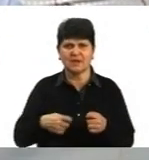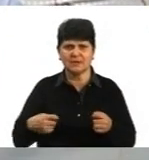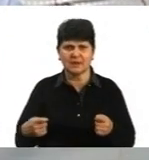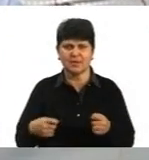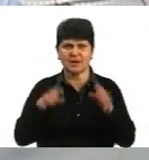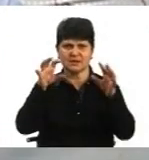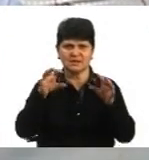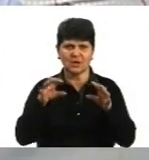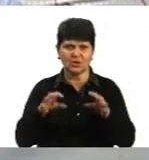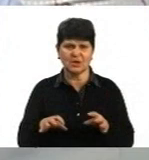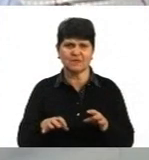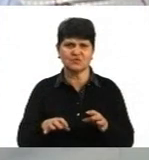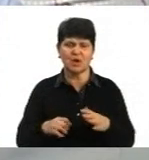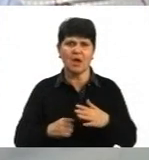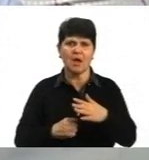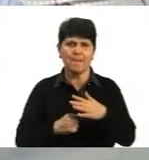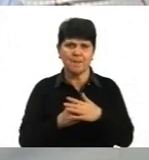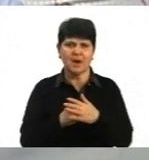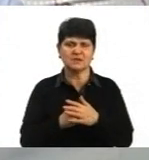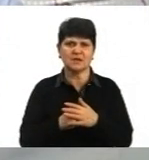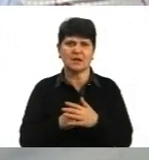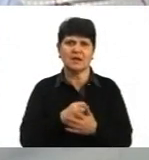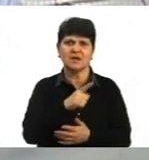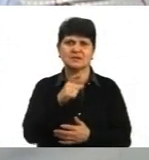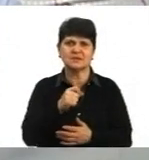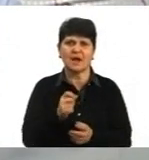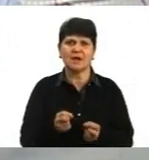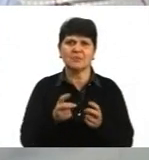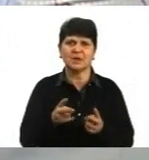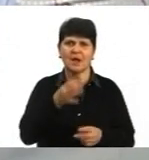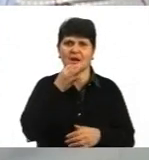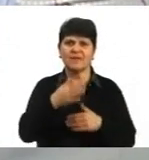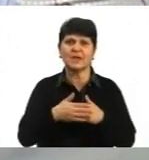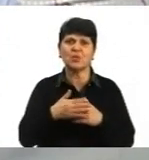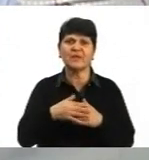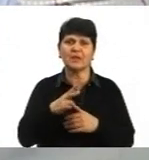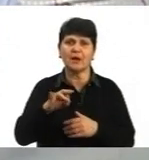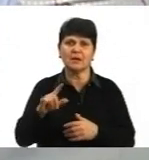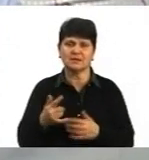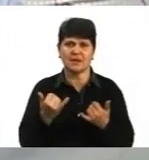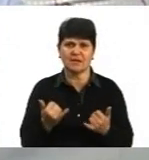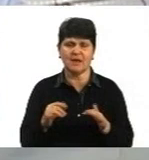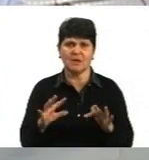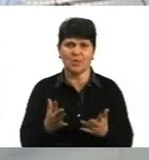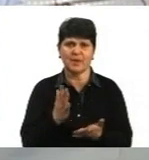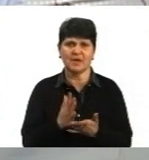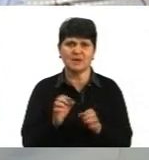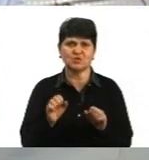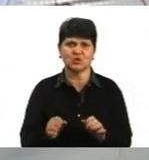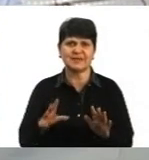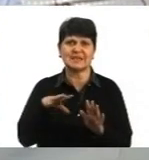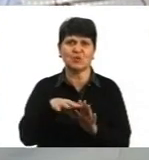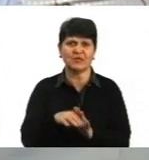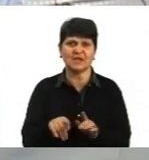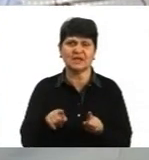до відповідальності по цим відеофіксаціям. Тобто на даний момент вже є можливість запровадити таку